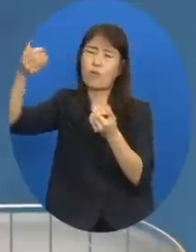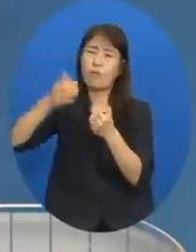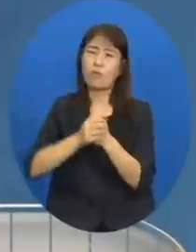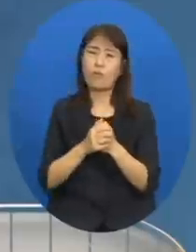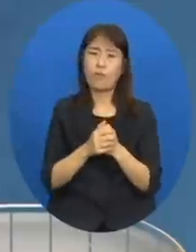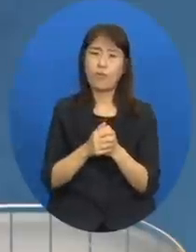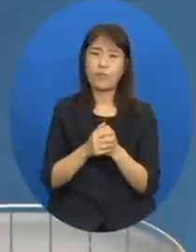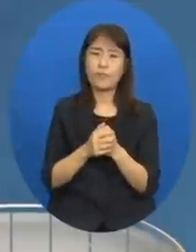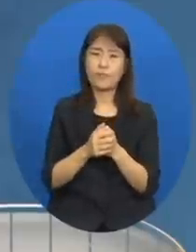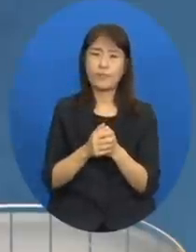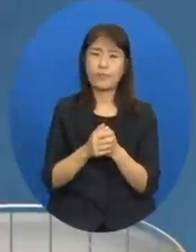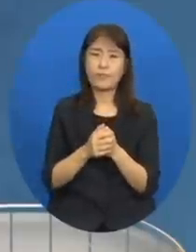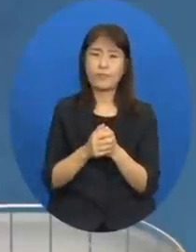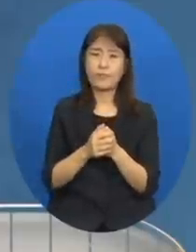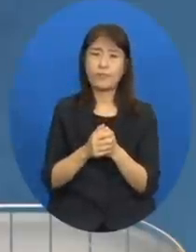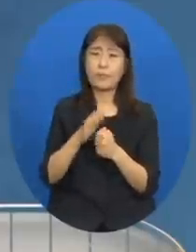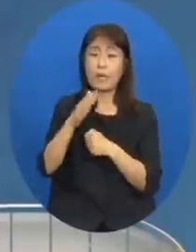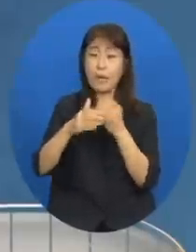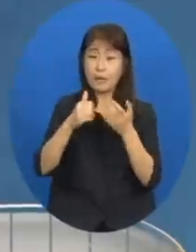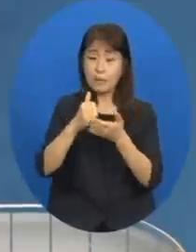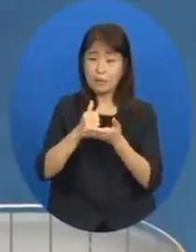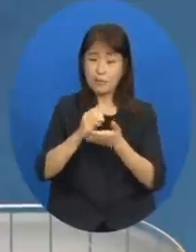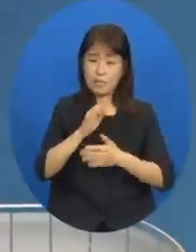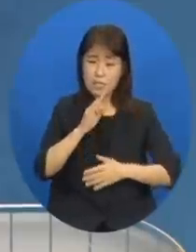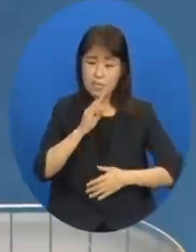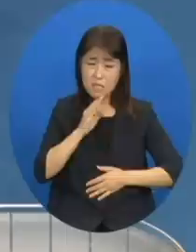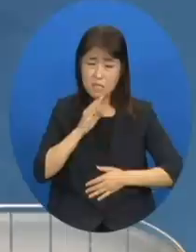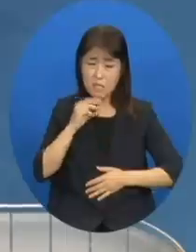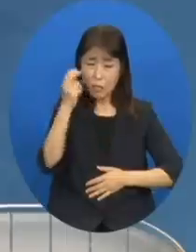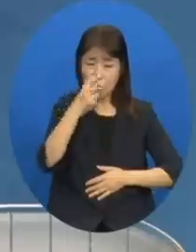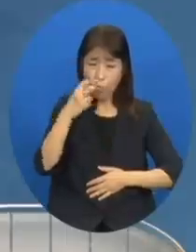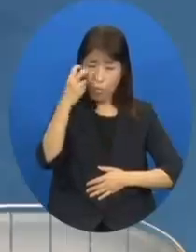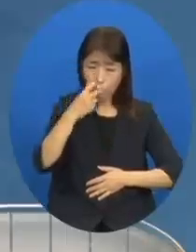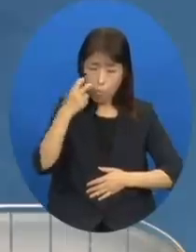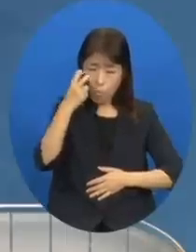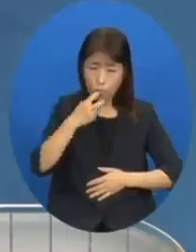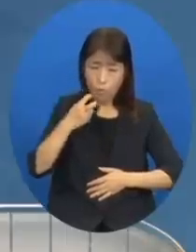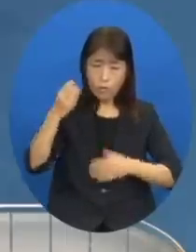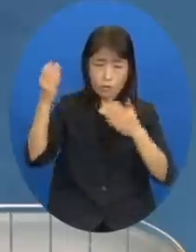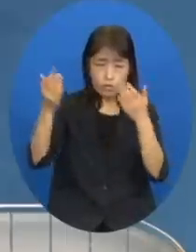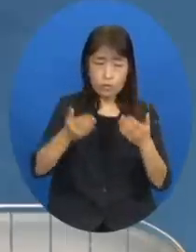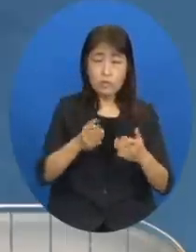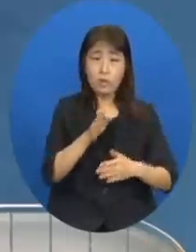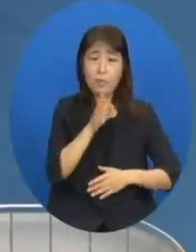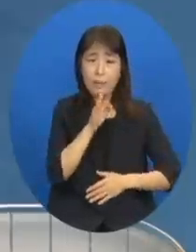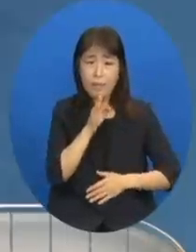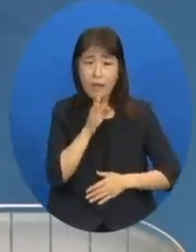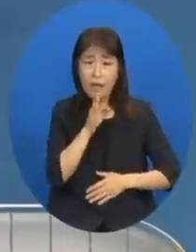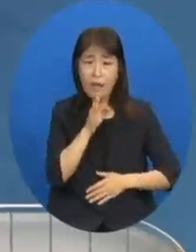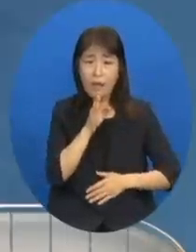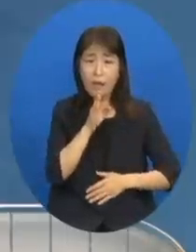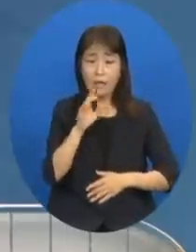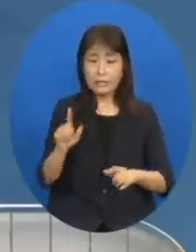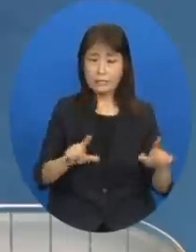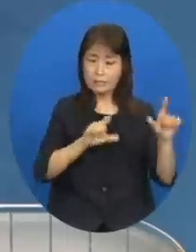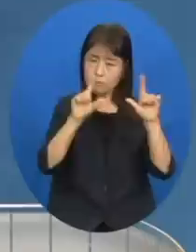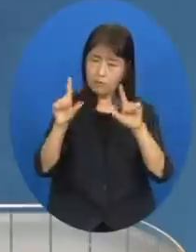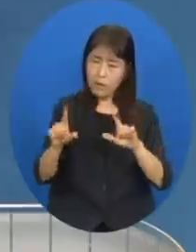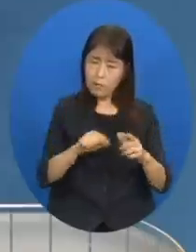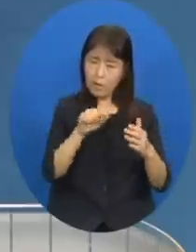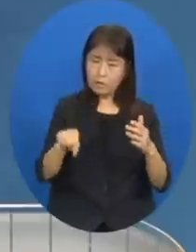하나님은 진짜 우리를 보호하시고 지키실까 우리의 삶의 경험은